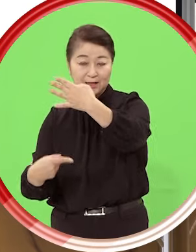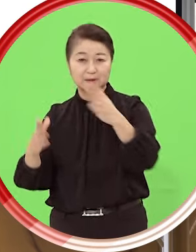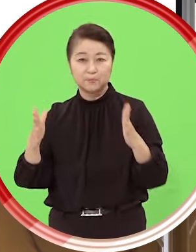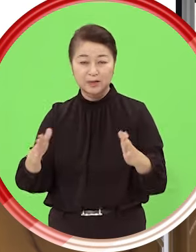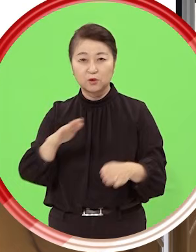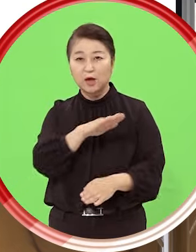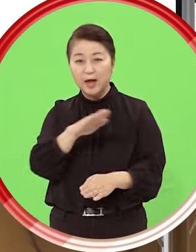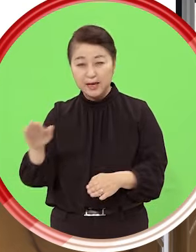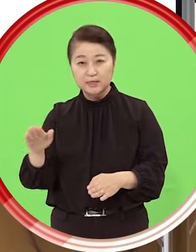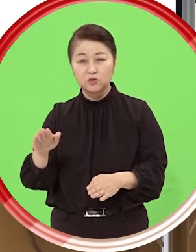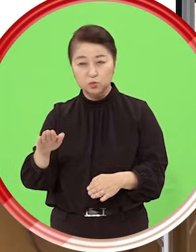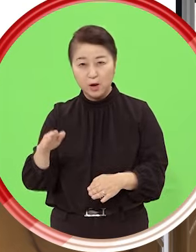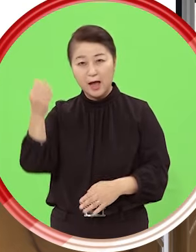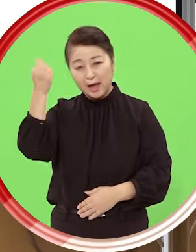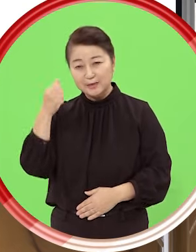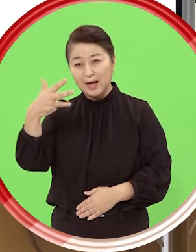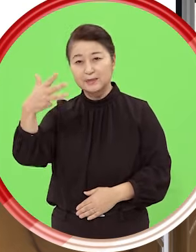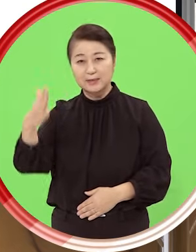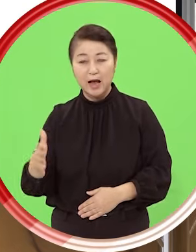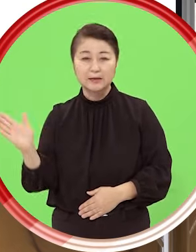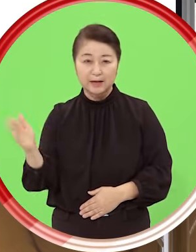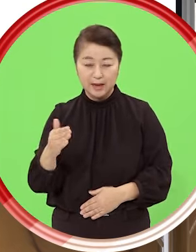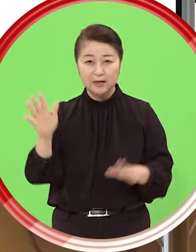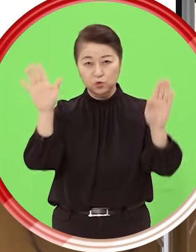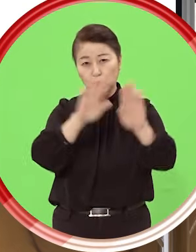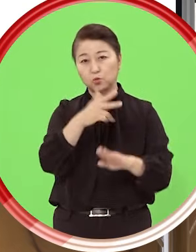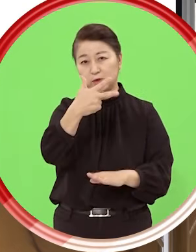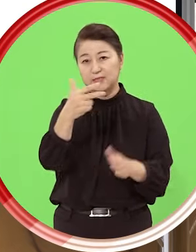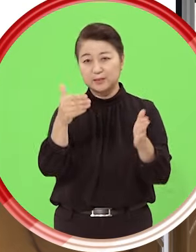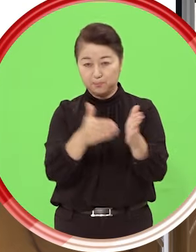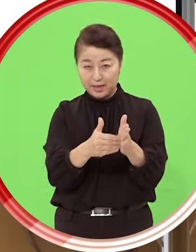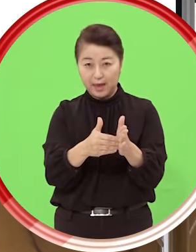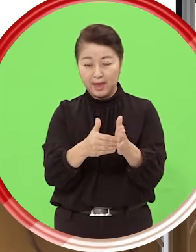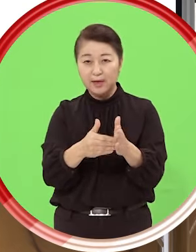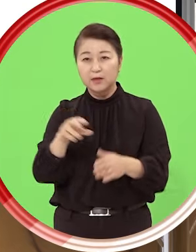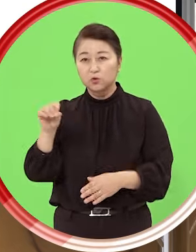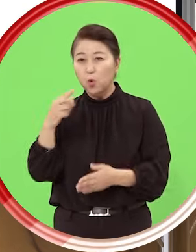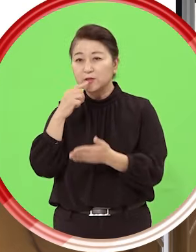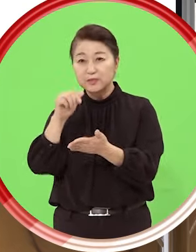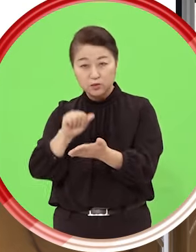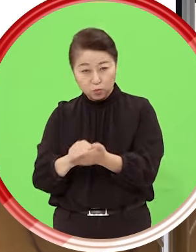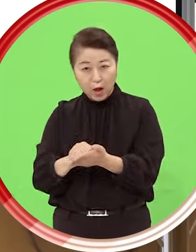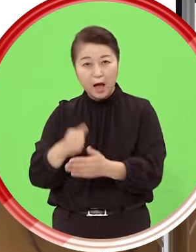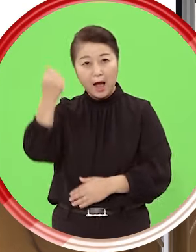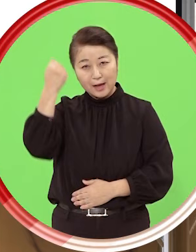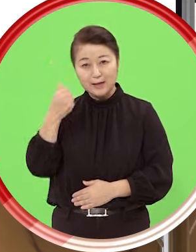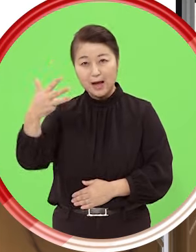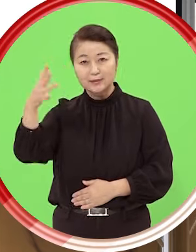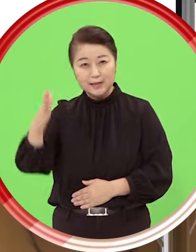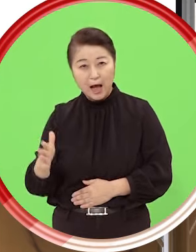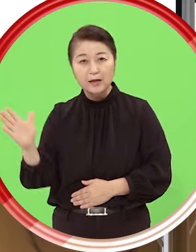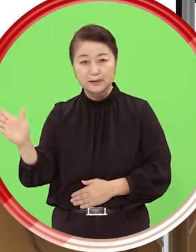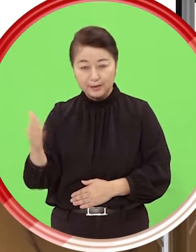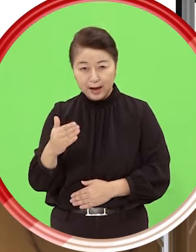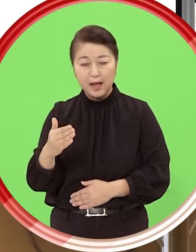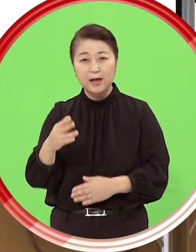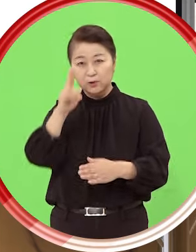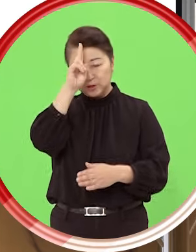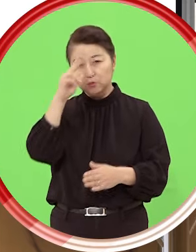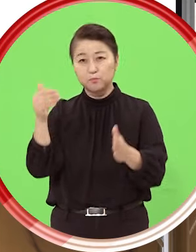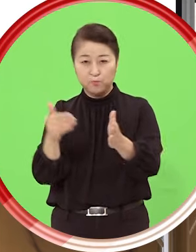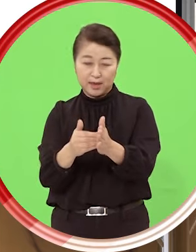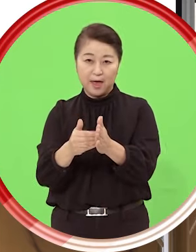は午前8時半から午後7時まで、土日については午前8時半から正午まで空いています